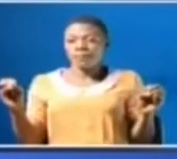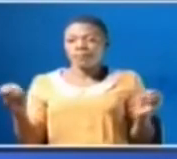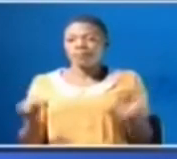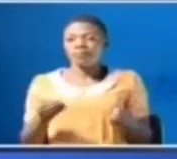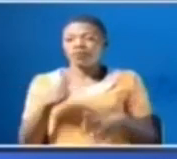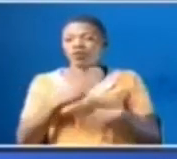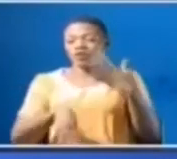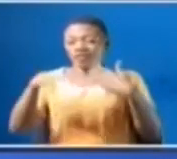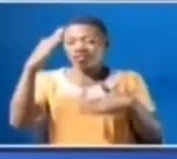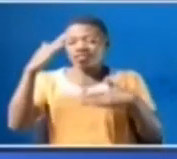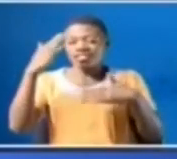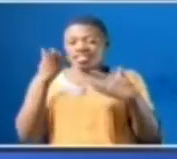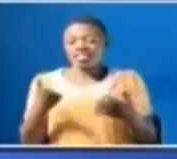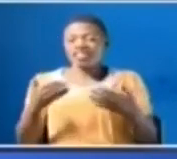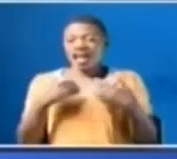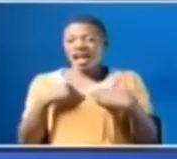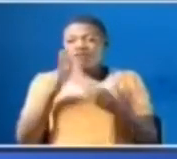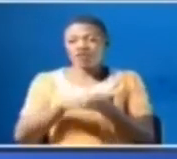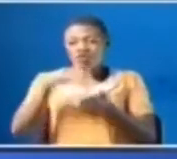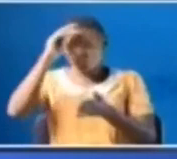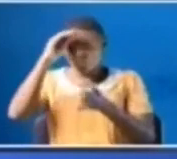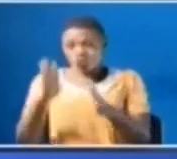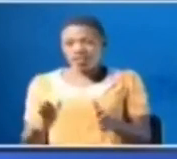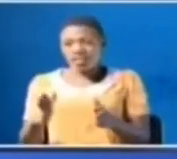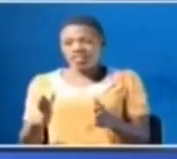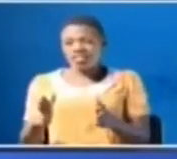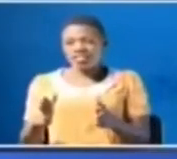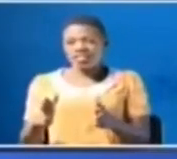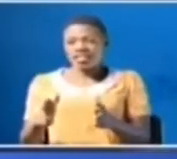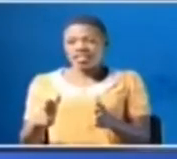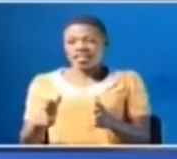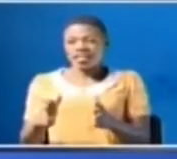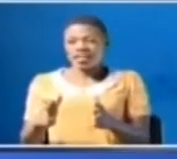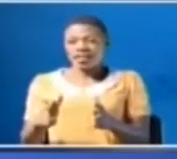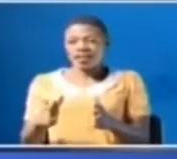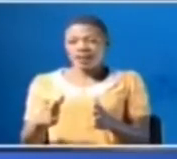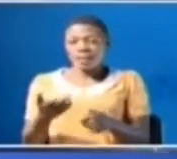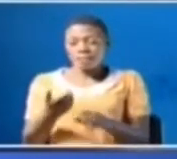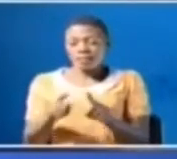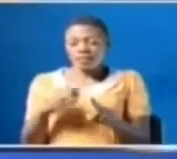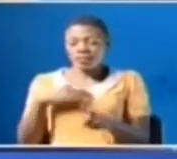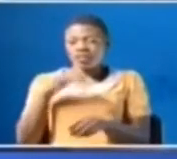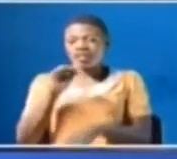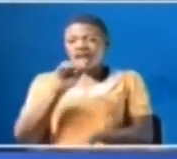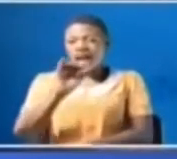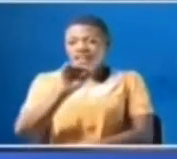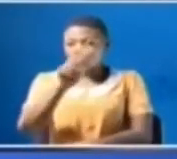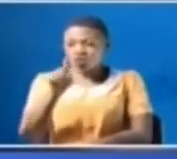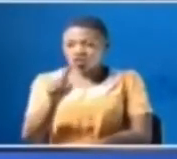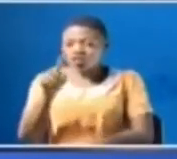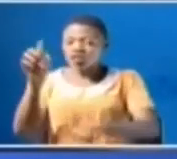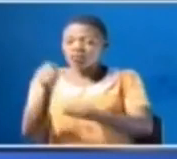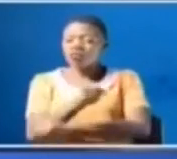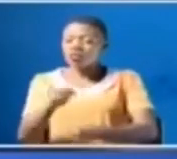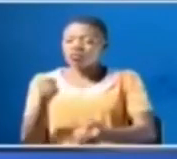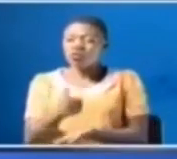inaitwa entrepreneurship. So wapata hata kuna professor wa entrepreneurship. So mimi swali ambalo nauliza, hawawezi wakasaidia